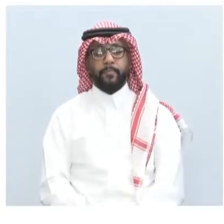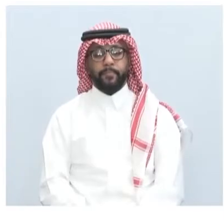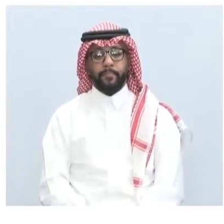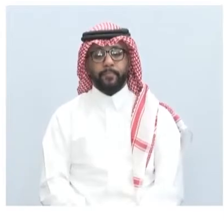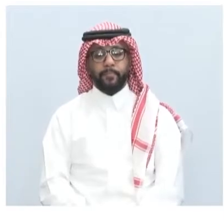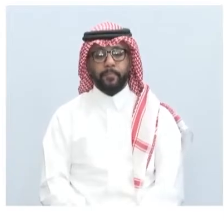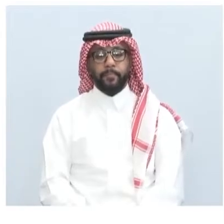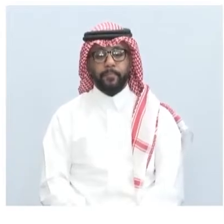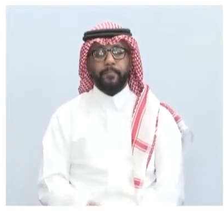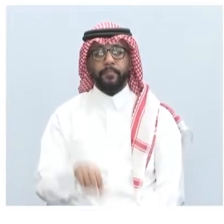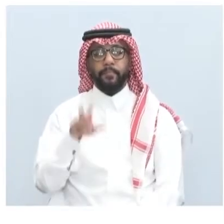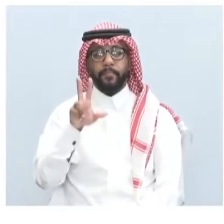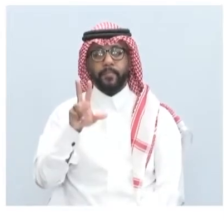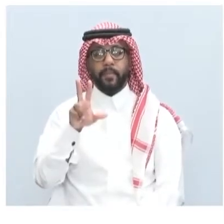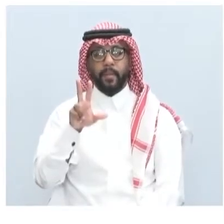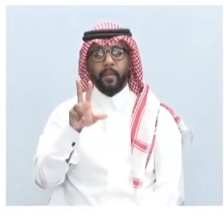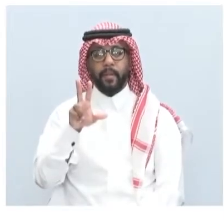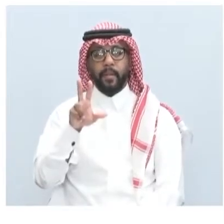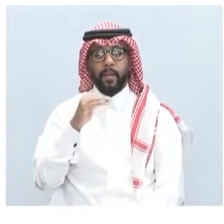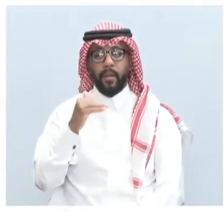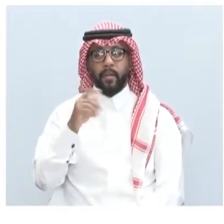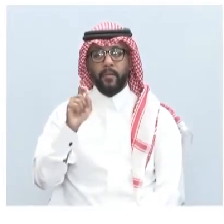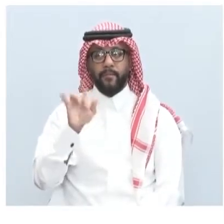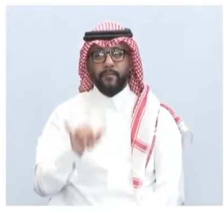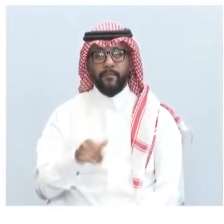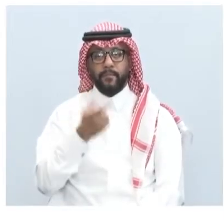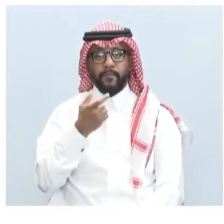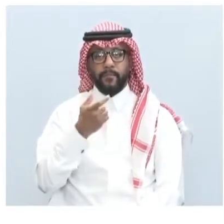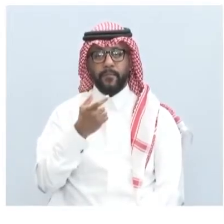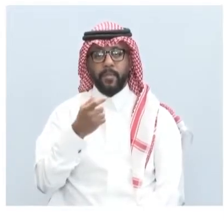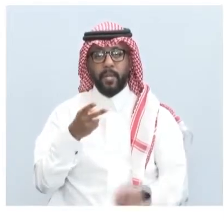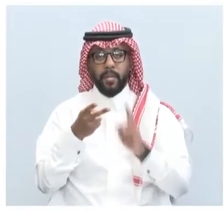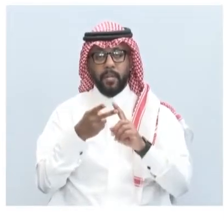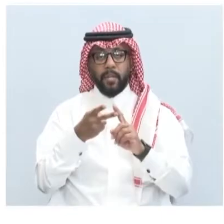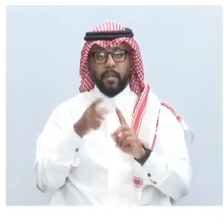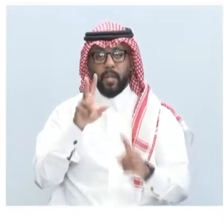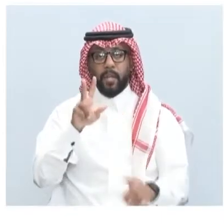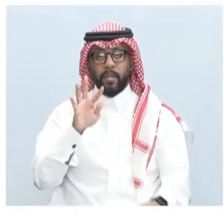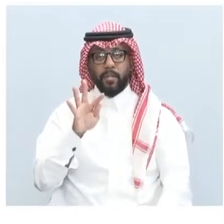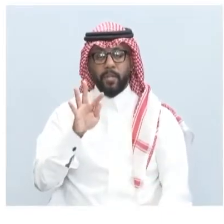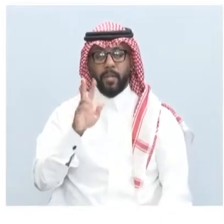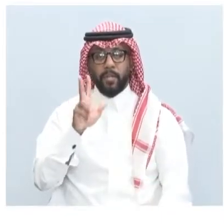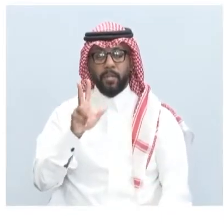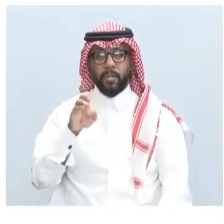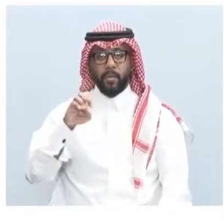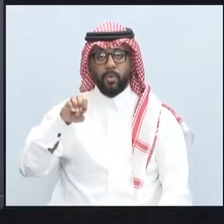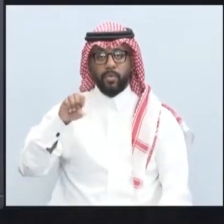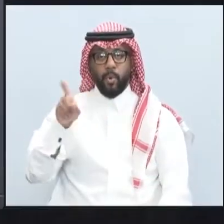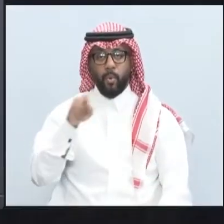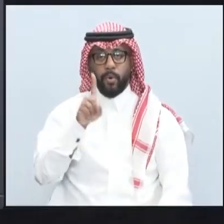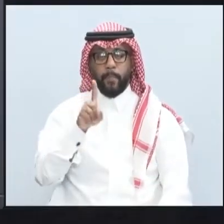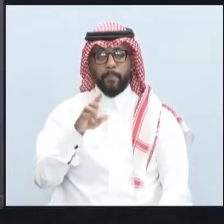المسح على الخف والجورب ما حكمه يا ابنائي ما